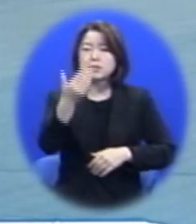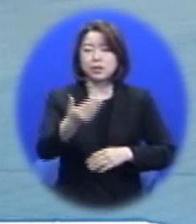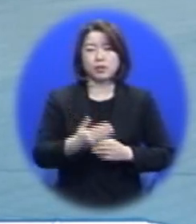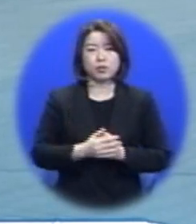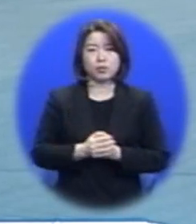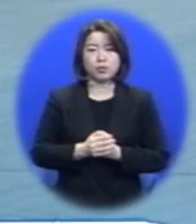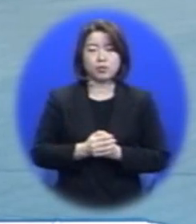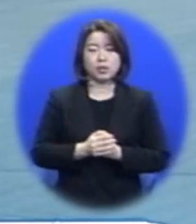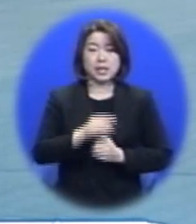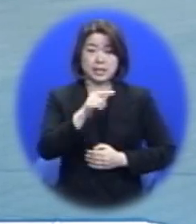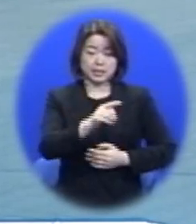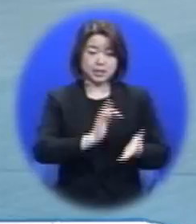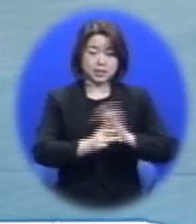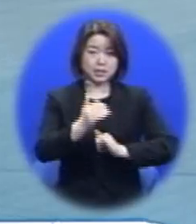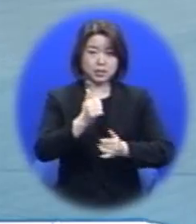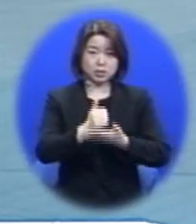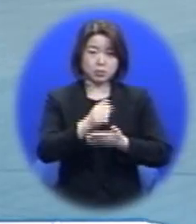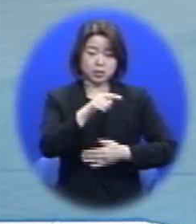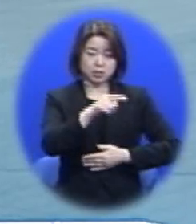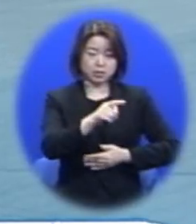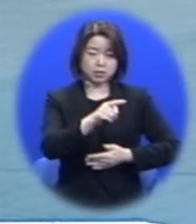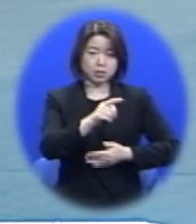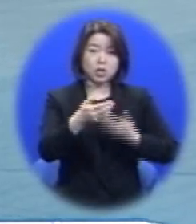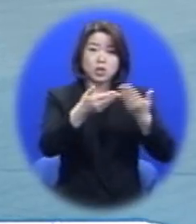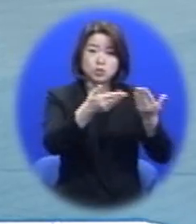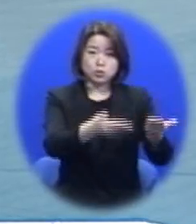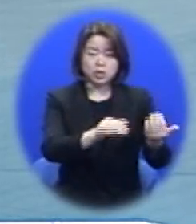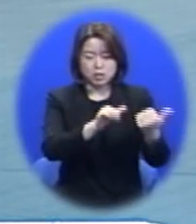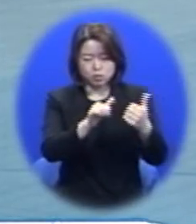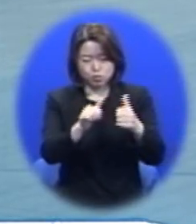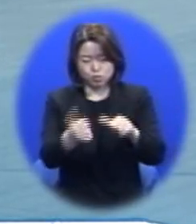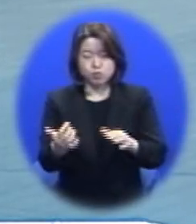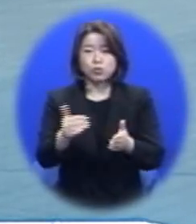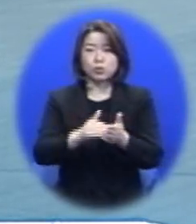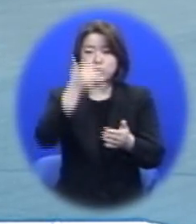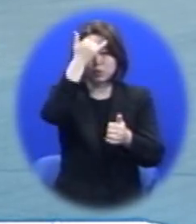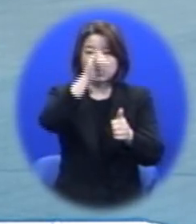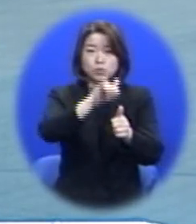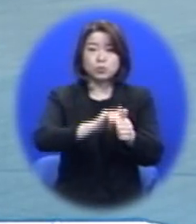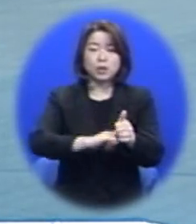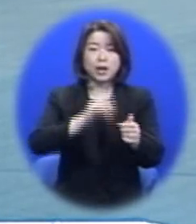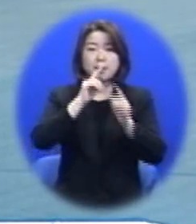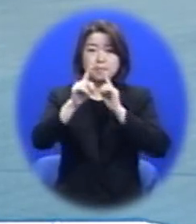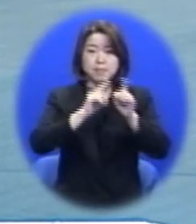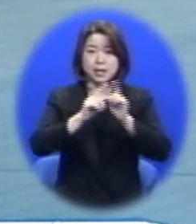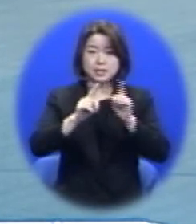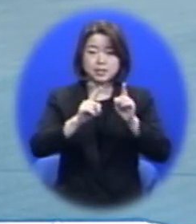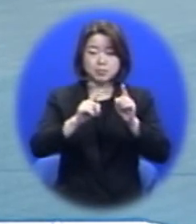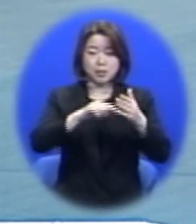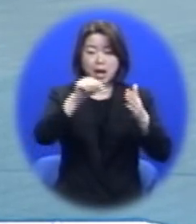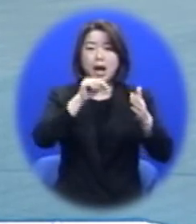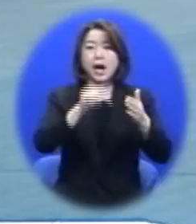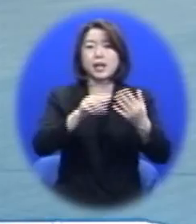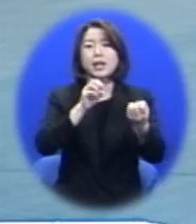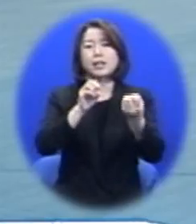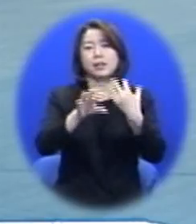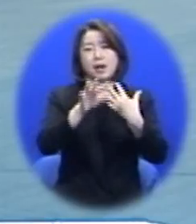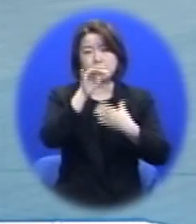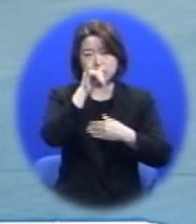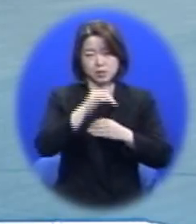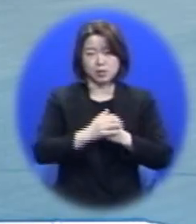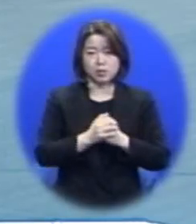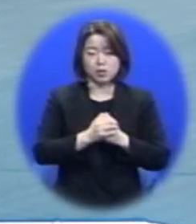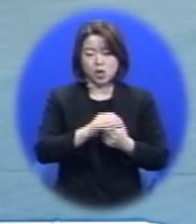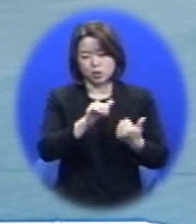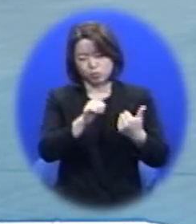그건 예수님께서 그 서머나 교회에게 주신 이 죽도록 충성하라는 말씀에 답이 있습니다.